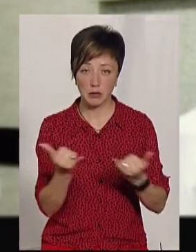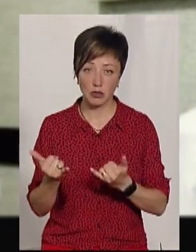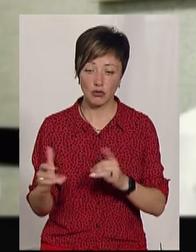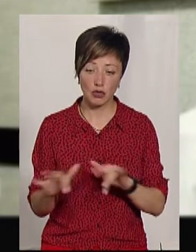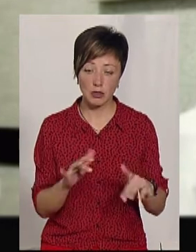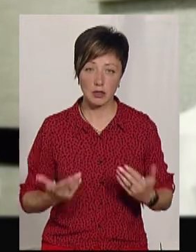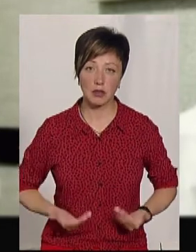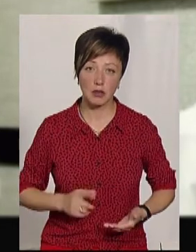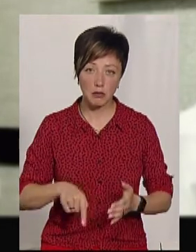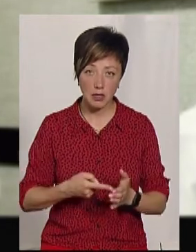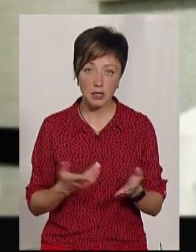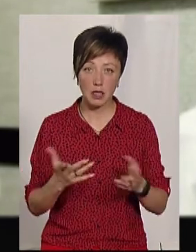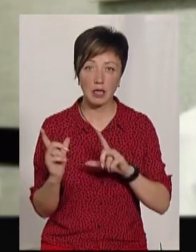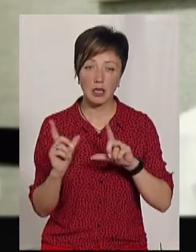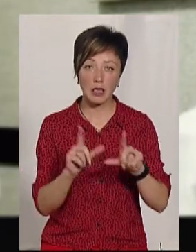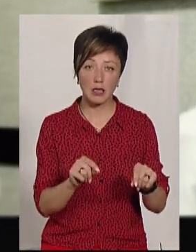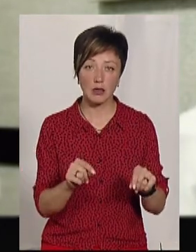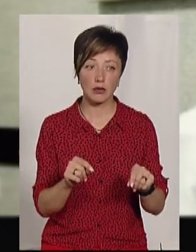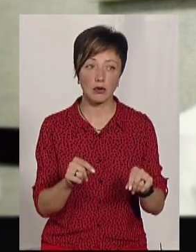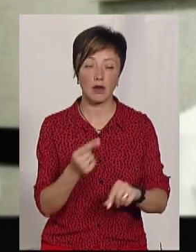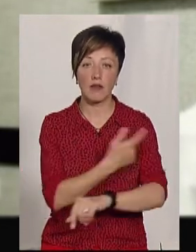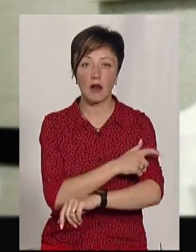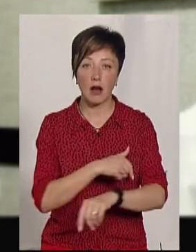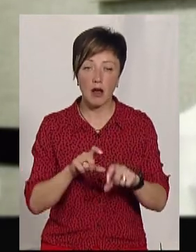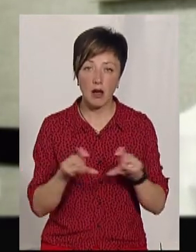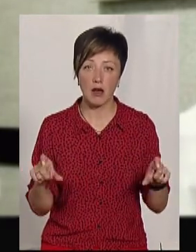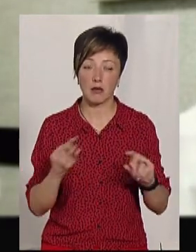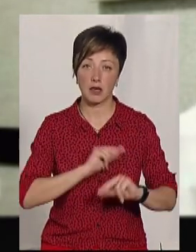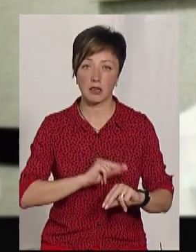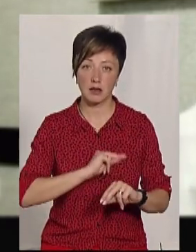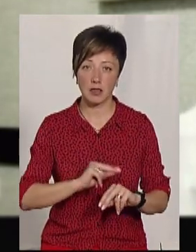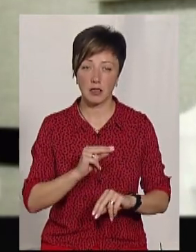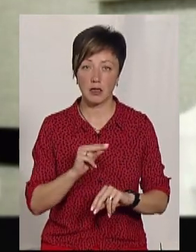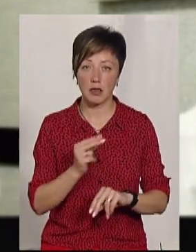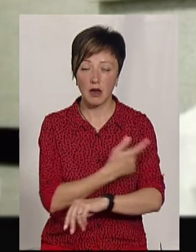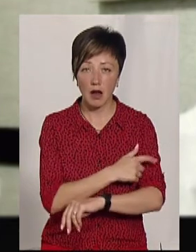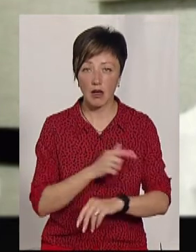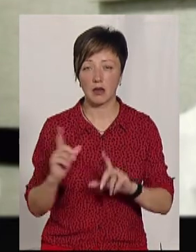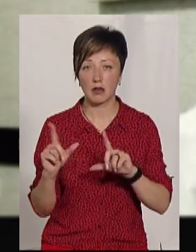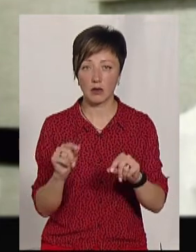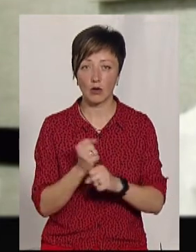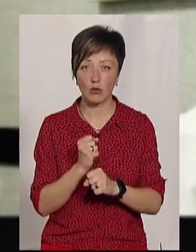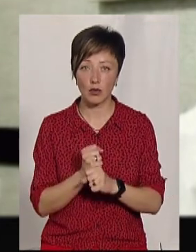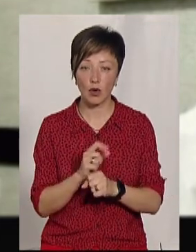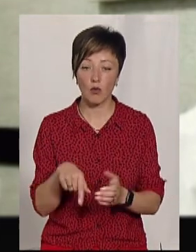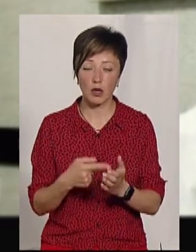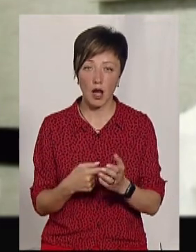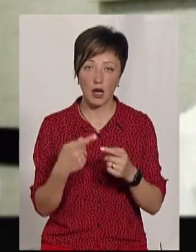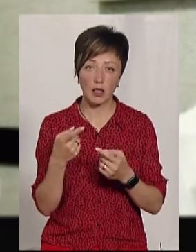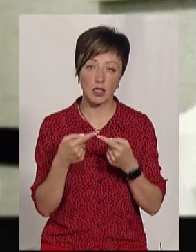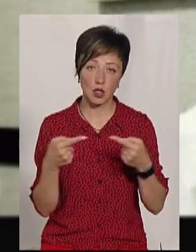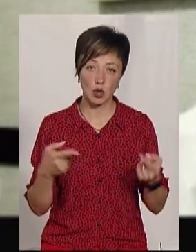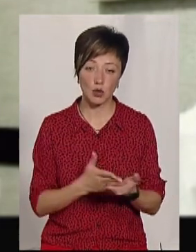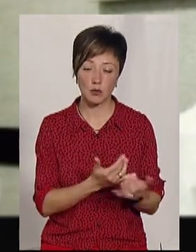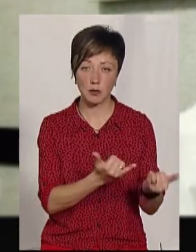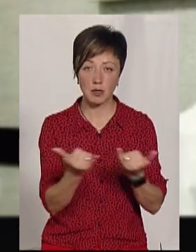забезпечують життєдіяльність міста, які їдуть в лікарні, працівники лікарні, які їдуть на роботу в комунальні служби,